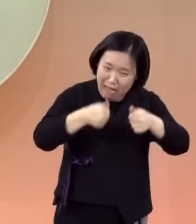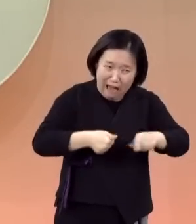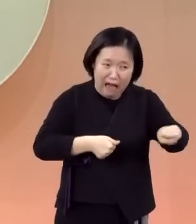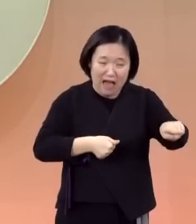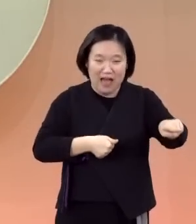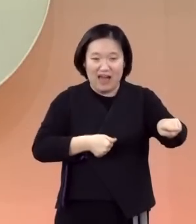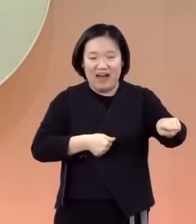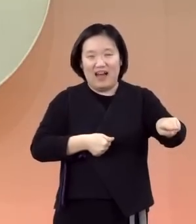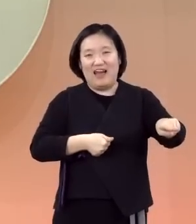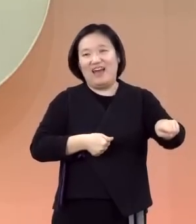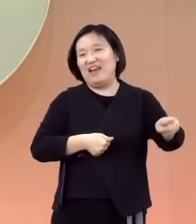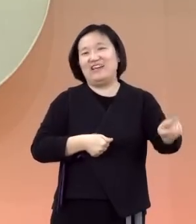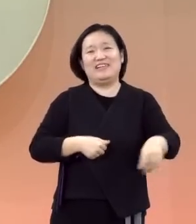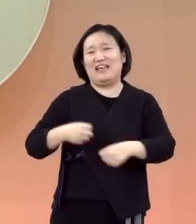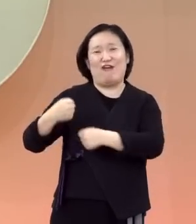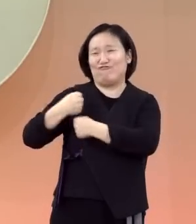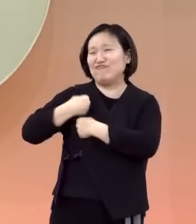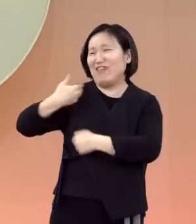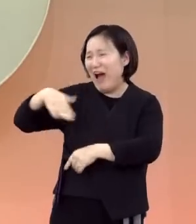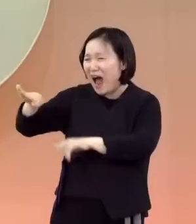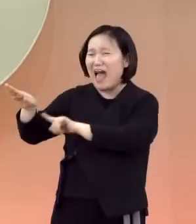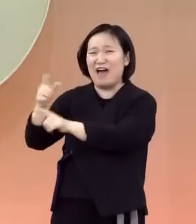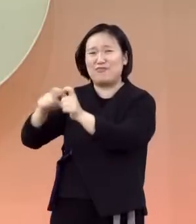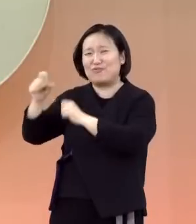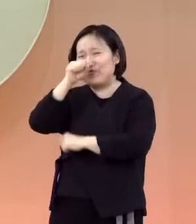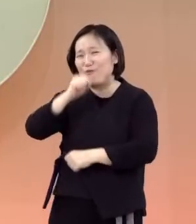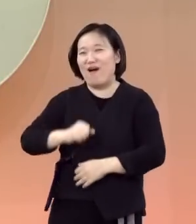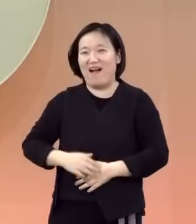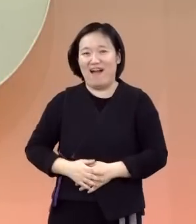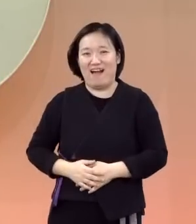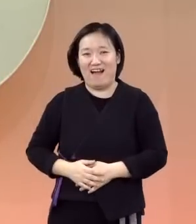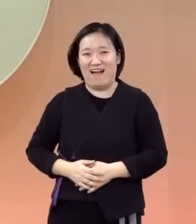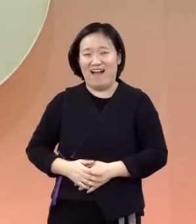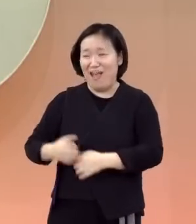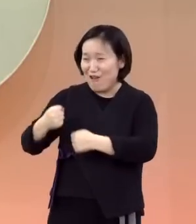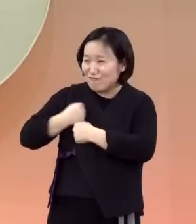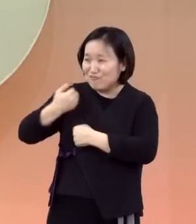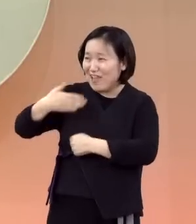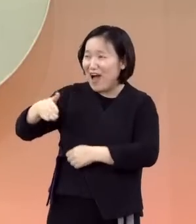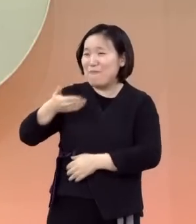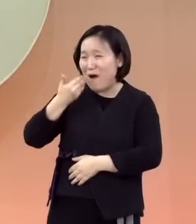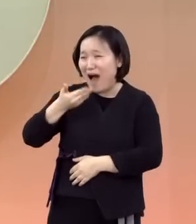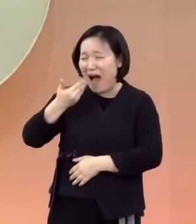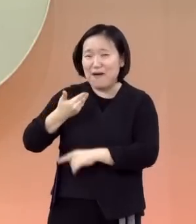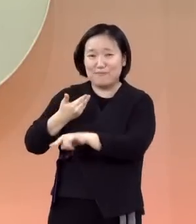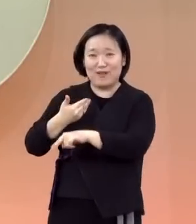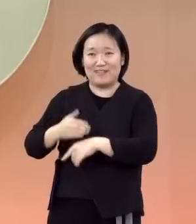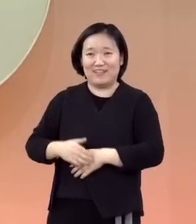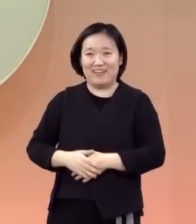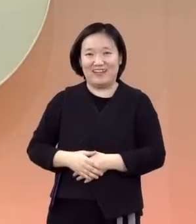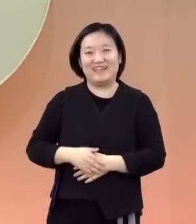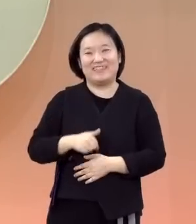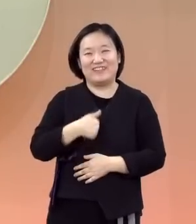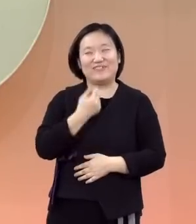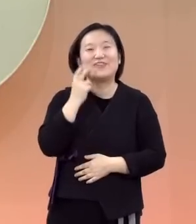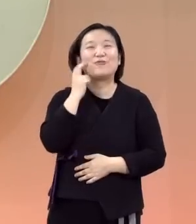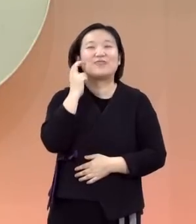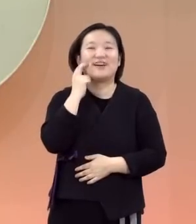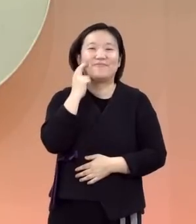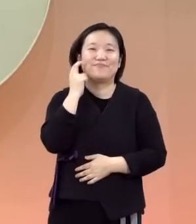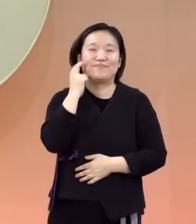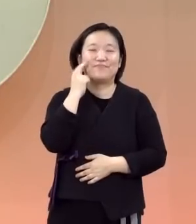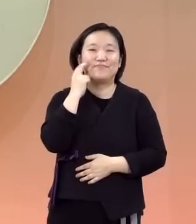군대에가는게낫지않을까요 ?적어도군대에서는 음식을넉넉하게주잖아요.방금그 생각